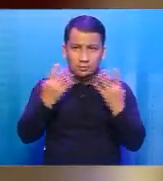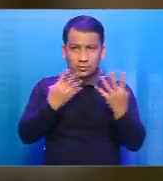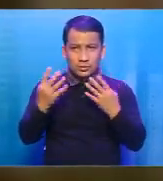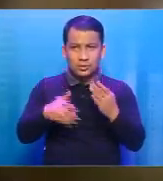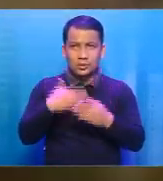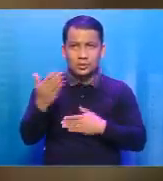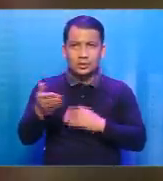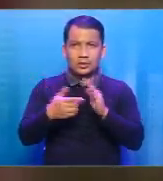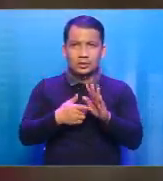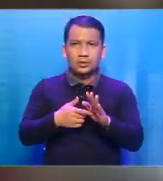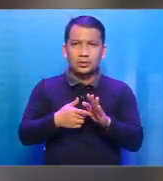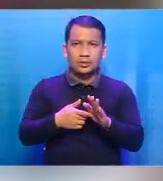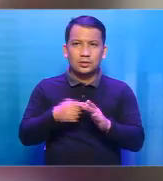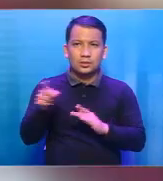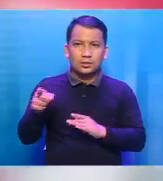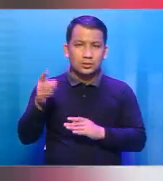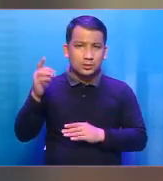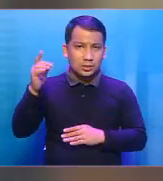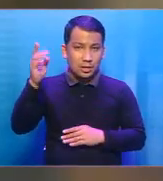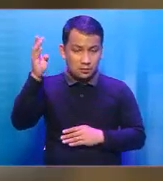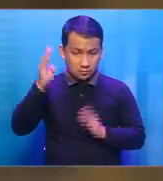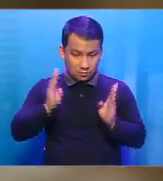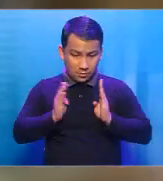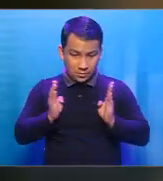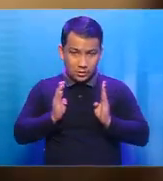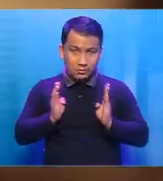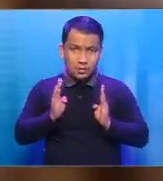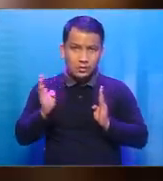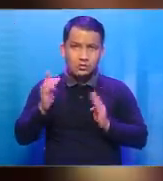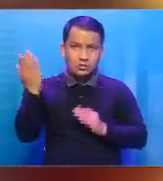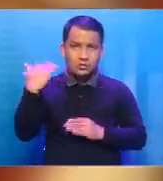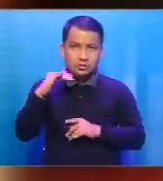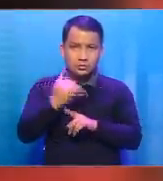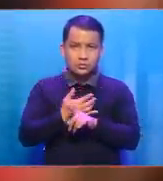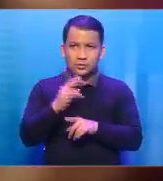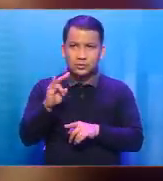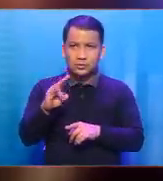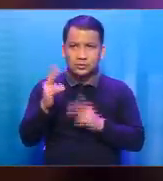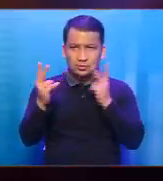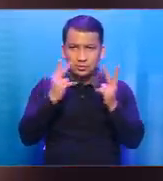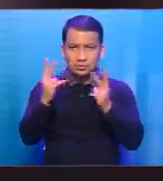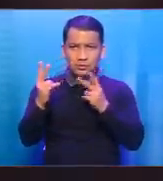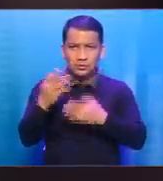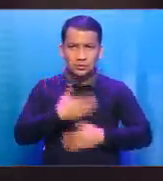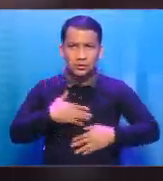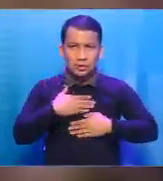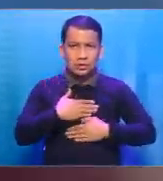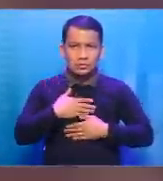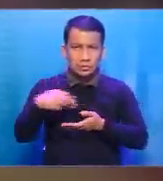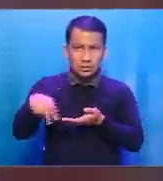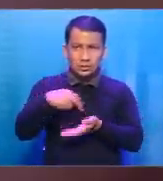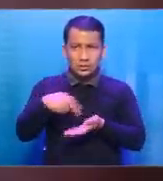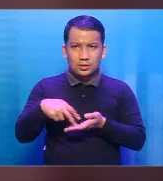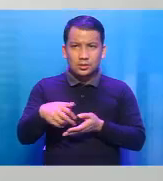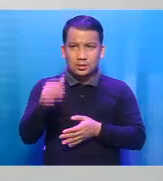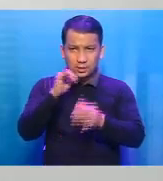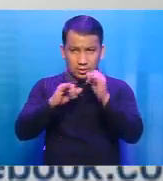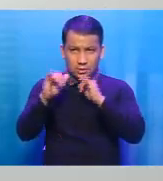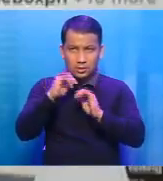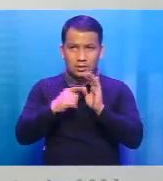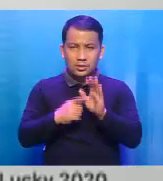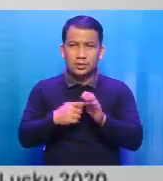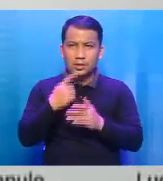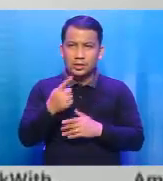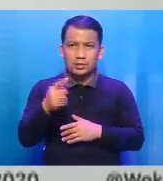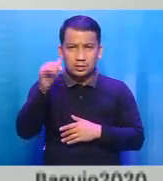sa Damanor Camp John Hay sa Baguio City noong January 17. Maraming mga bisita at masaya silang nagsayawan at nag-inuman.